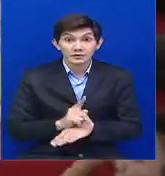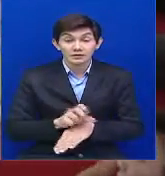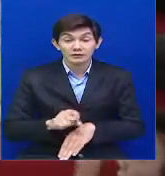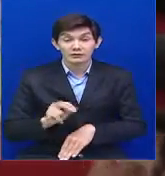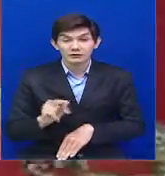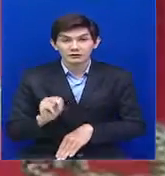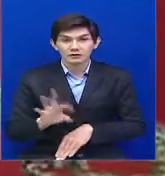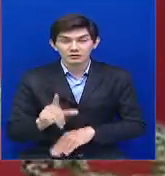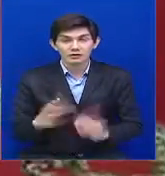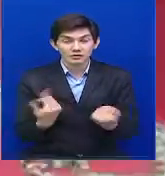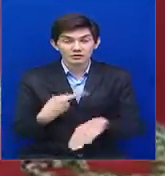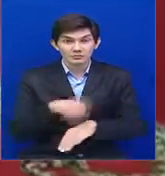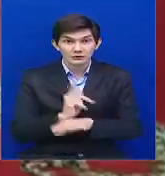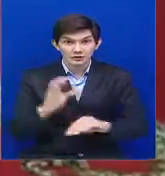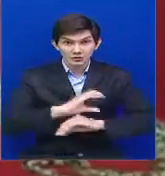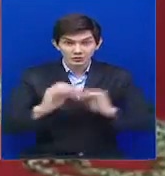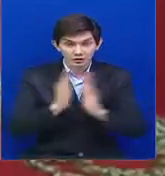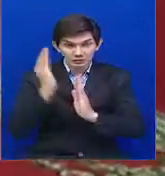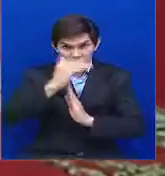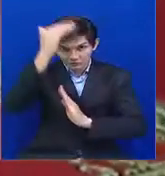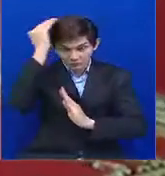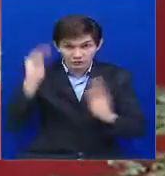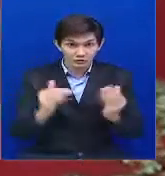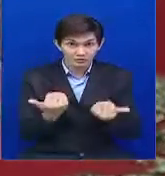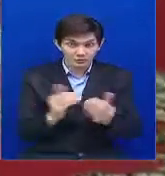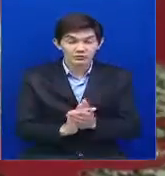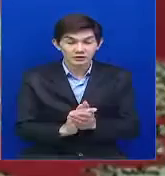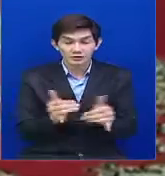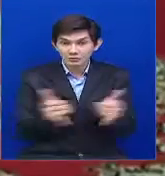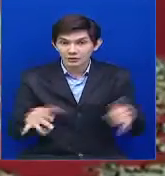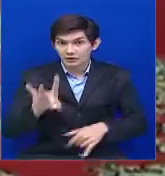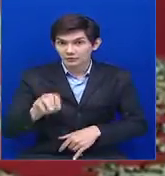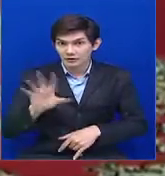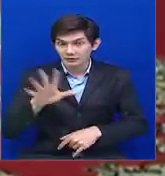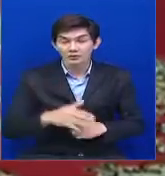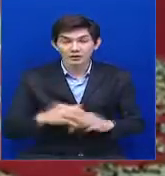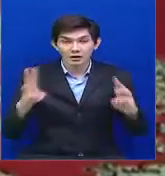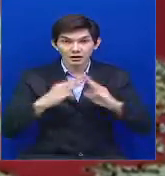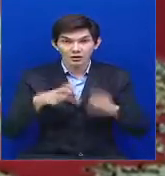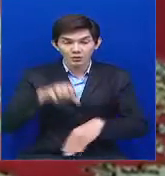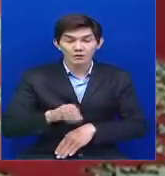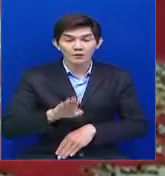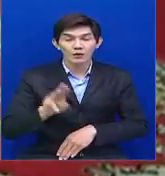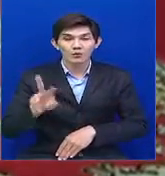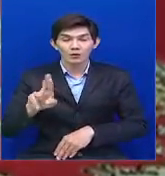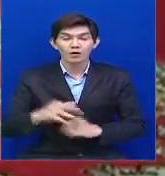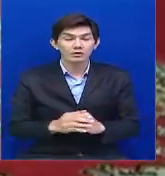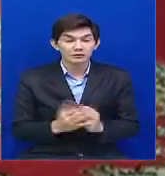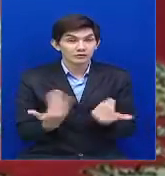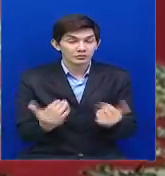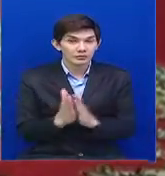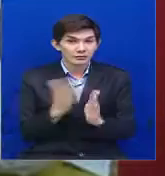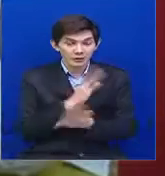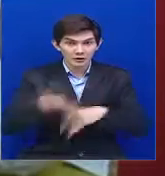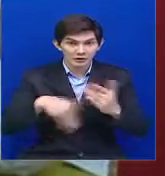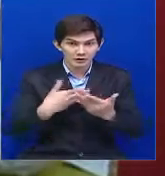บัณฑแห่งชาติเป็นประธานในโครงการบรรพชาอุปสมบทพระสงฆ์ 85รูปที่วัดบวรนิเวศวิหารโดยพระสงฆ์ทั้ง